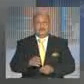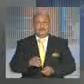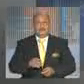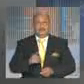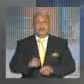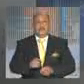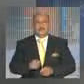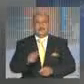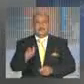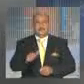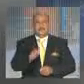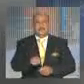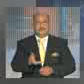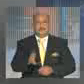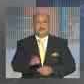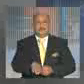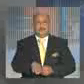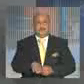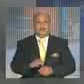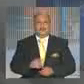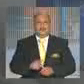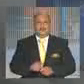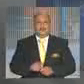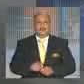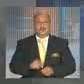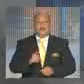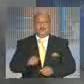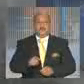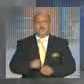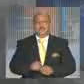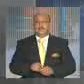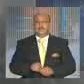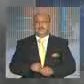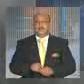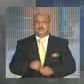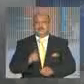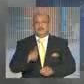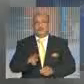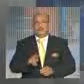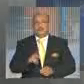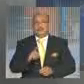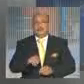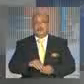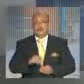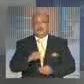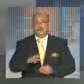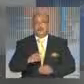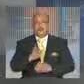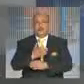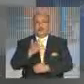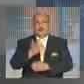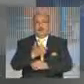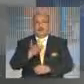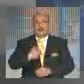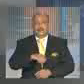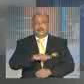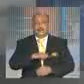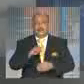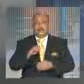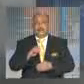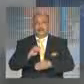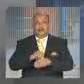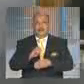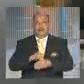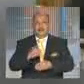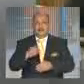عون. التأجيل جاء بطلب من لسان الدفاع لإجراء فحص باليستي على صور الأشعة للشهيد رياض بن عون.